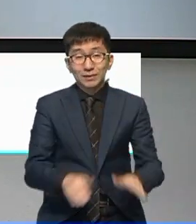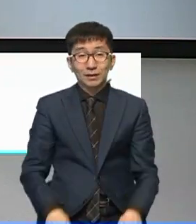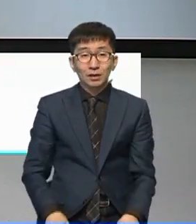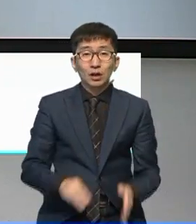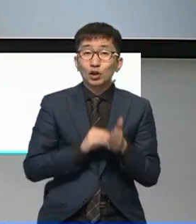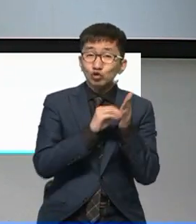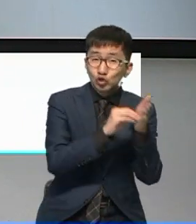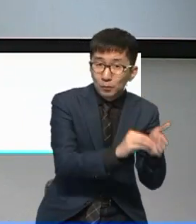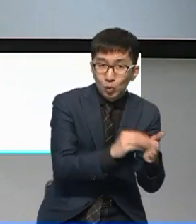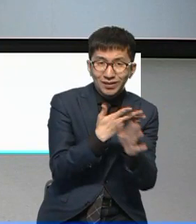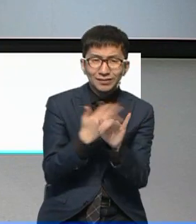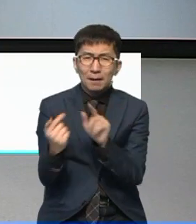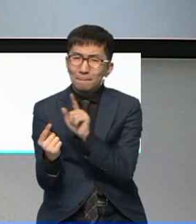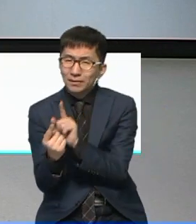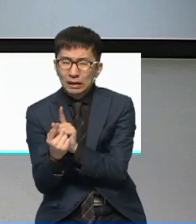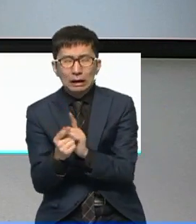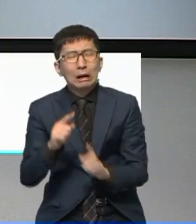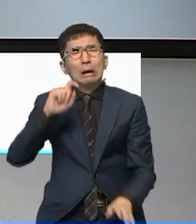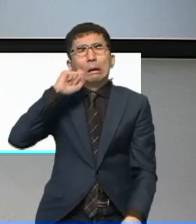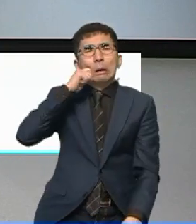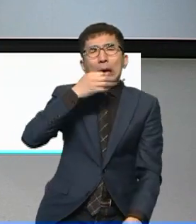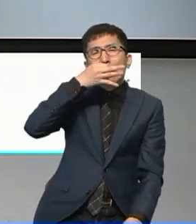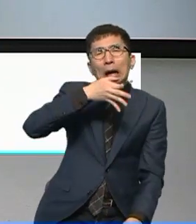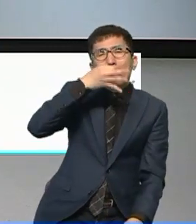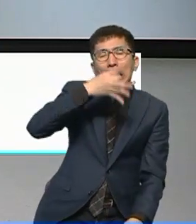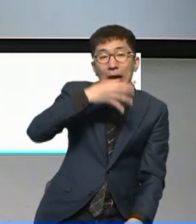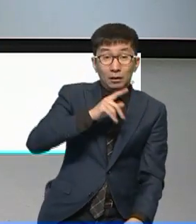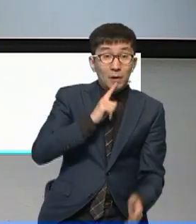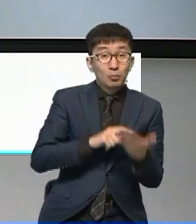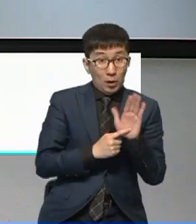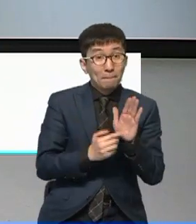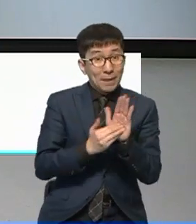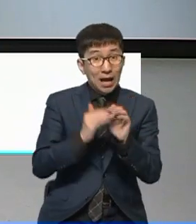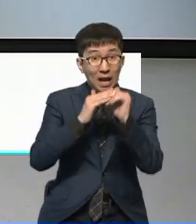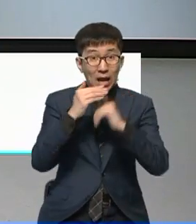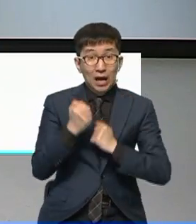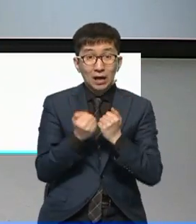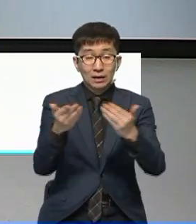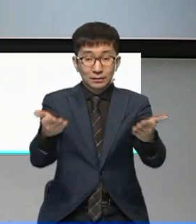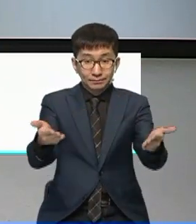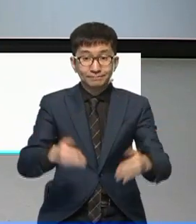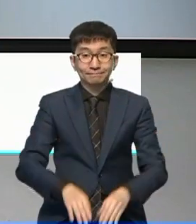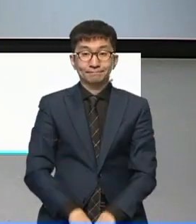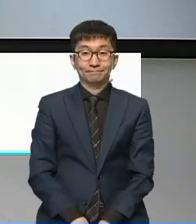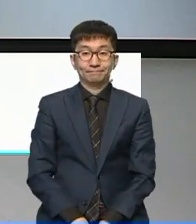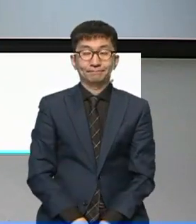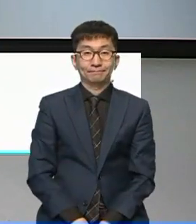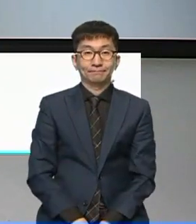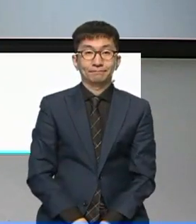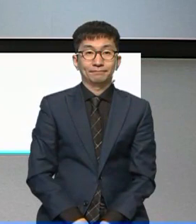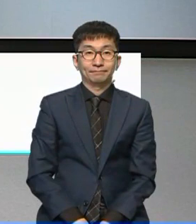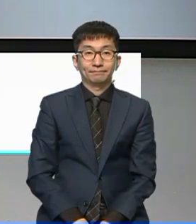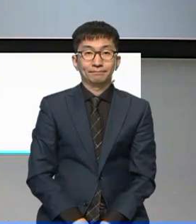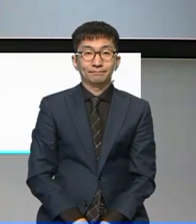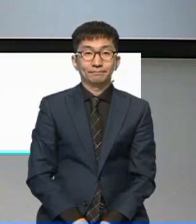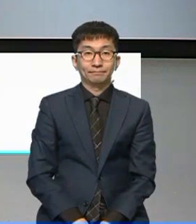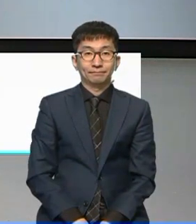나왔습니다. 취업도 인간관계도 어렵기 때문이란 답이 이어졌는데 자세한 내용 유덕기 기자가